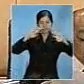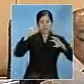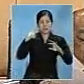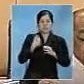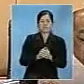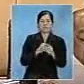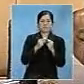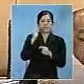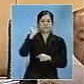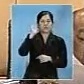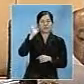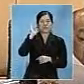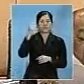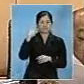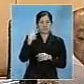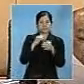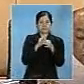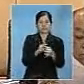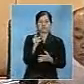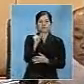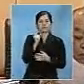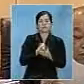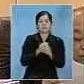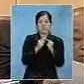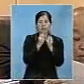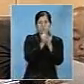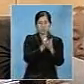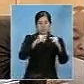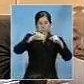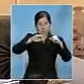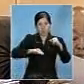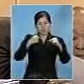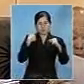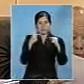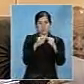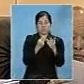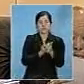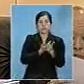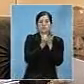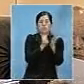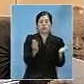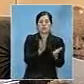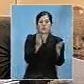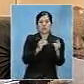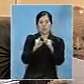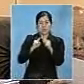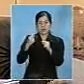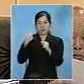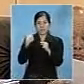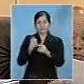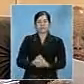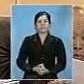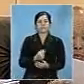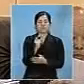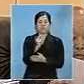จึงได้พูดถึงประเด็นในเรื่องของการลดการอุดหนุนพูดถึงประเด็นในเรื่องของการที่จะทำให้ผู้บริโภคได้ตระหนักถึง